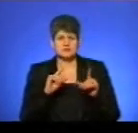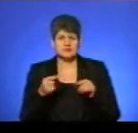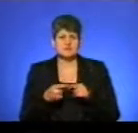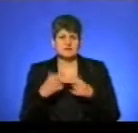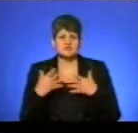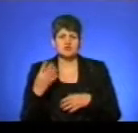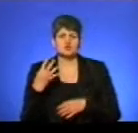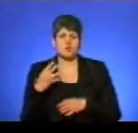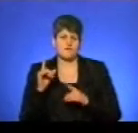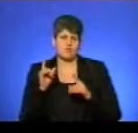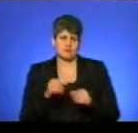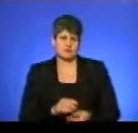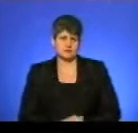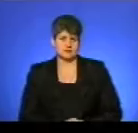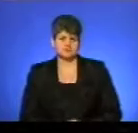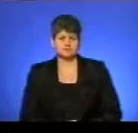40-та поїздка.